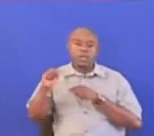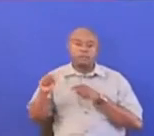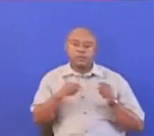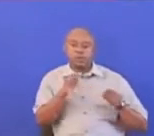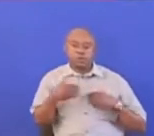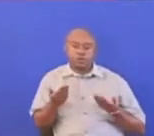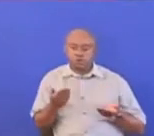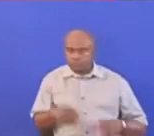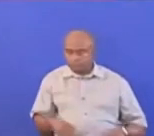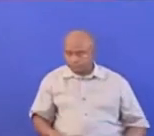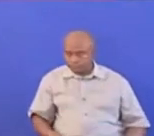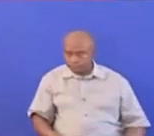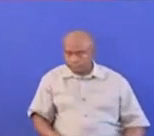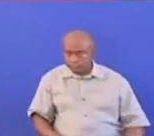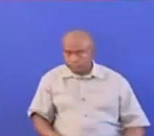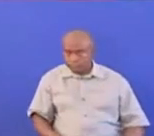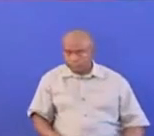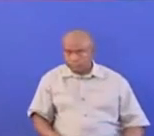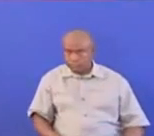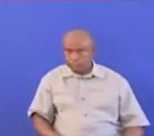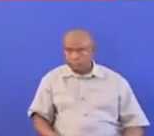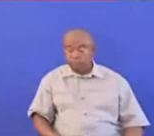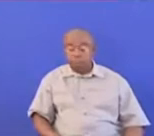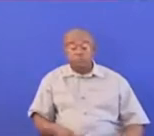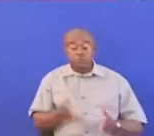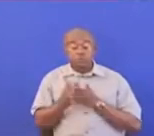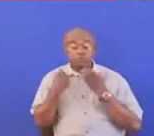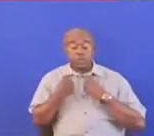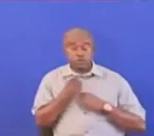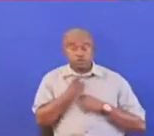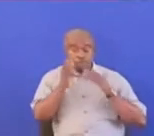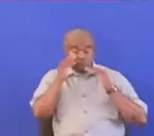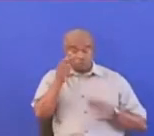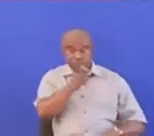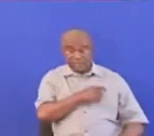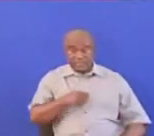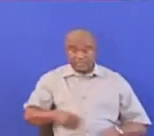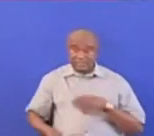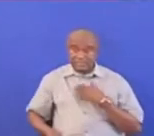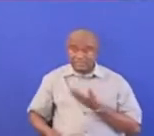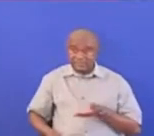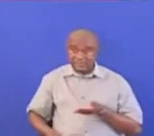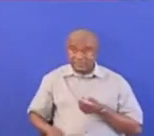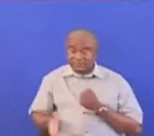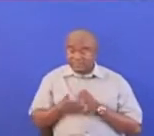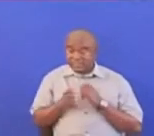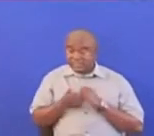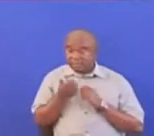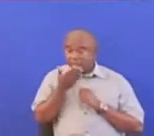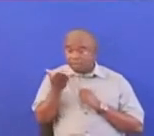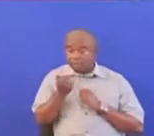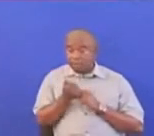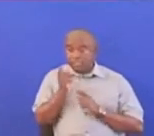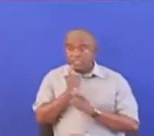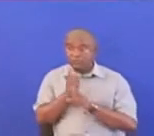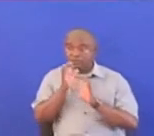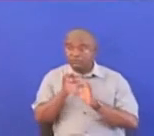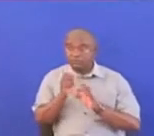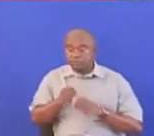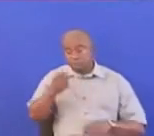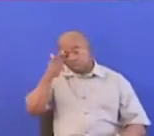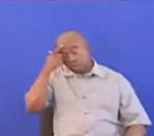Spika, kwa juhudi hizi alizozifanya Mheshimiwa Rais na hayo niliyosema yakizingatiwa, basi tuna